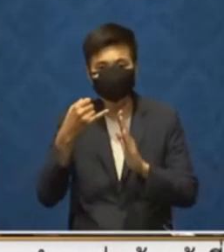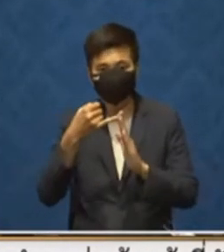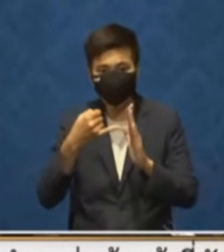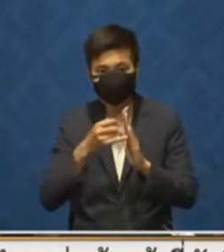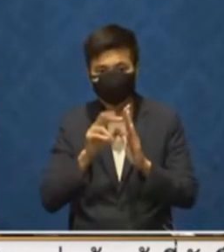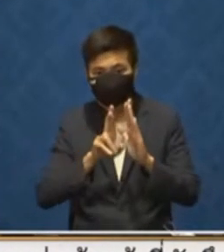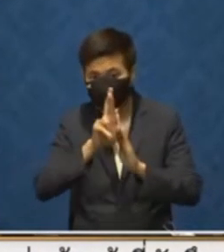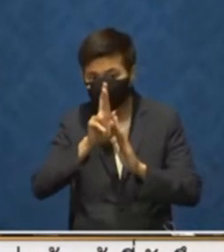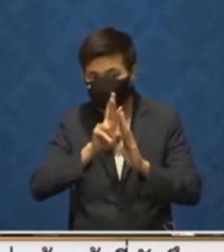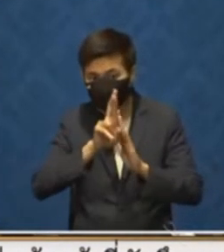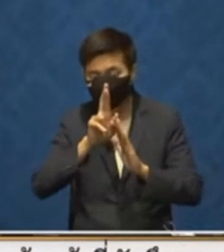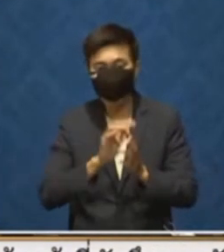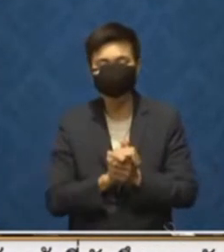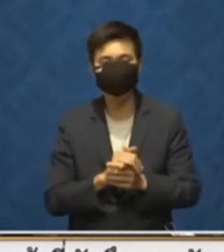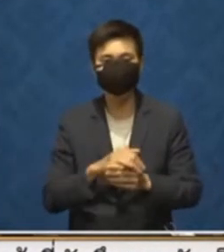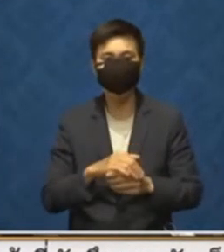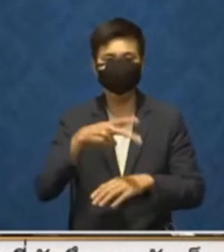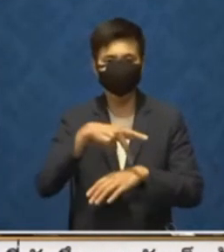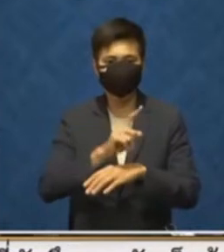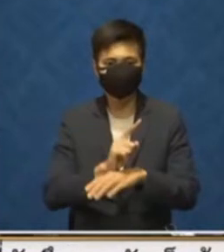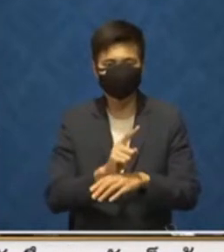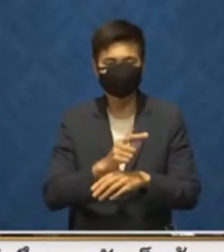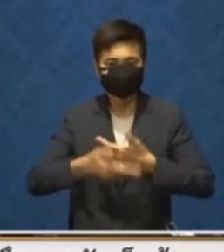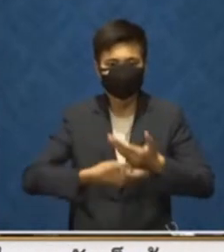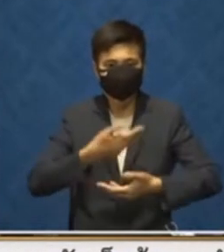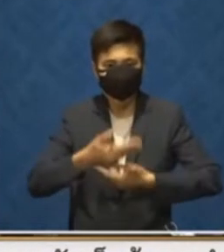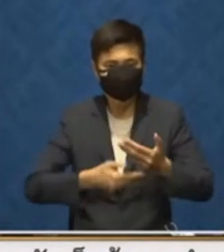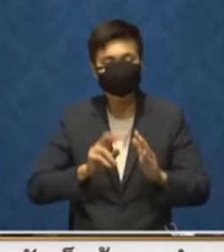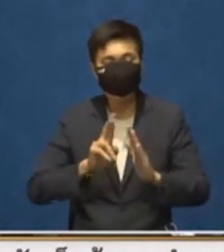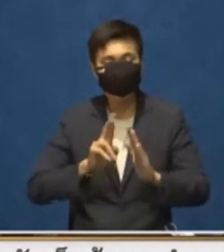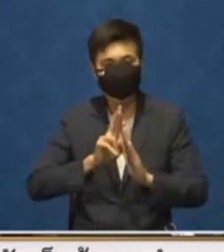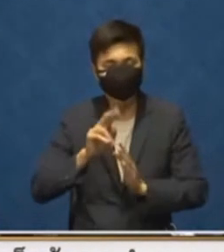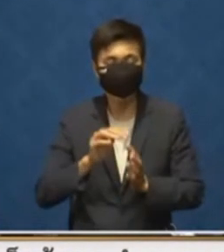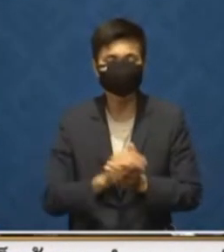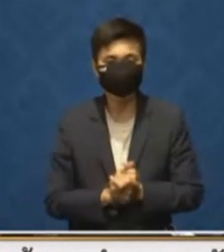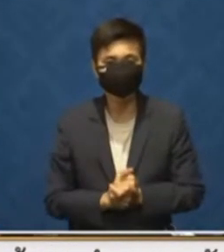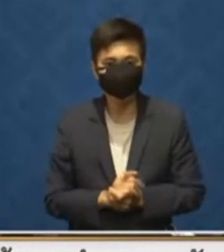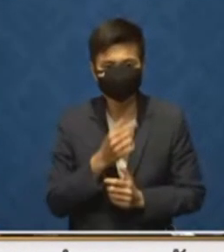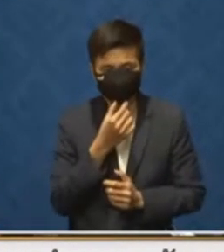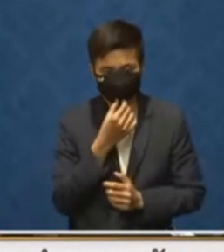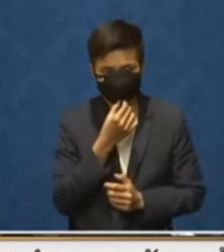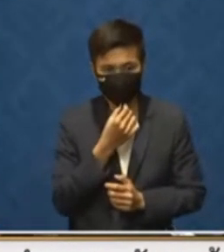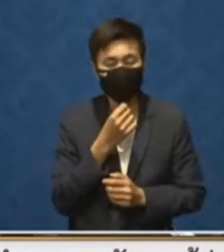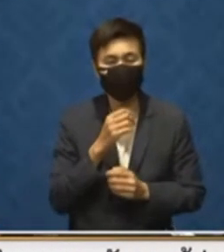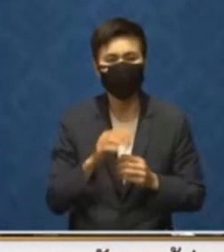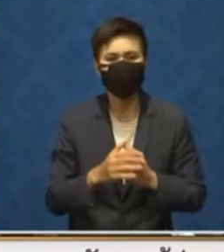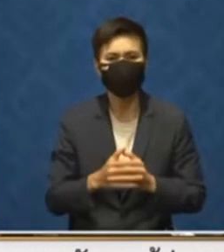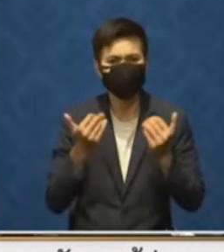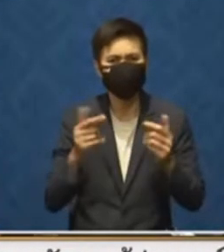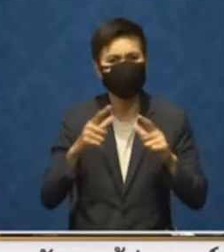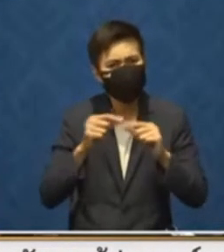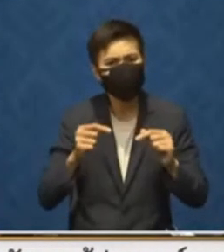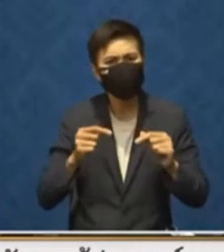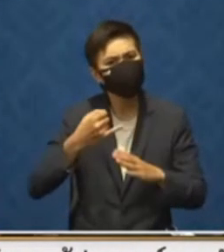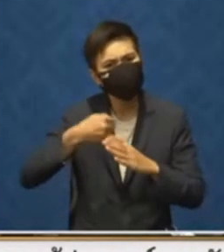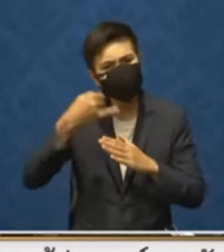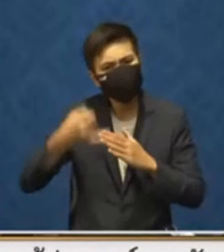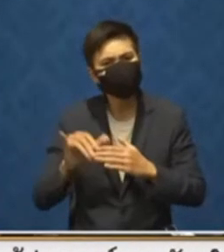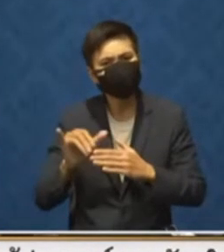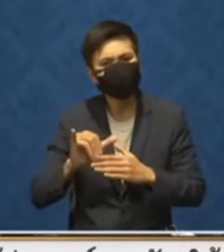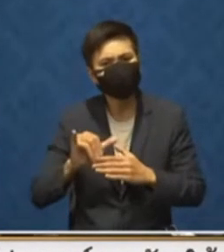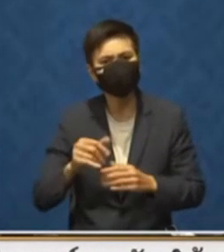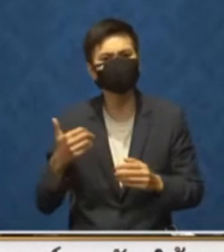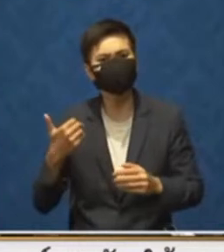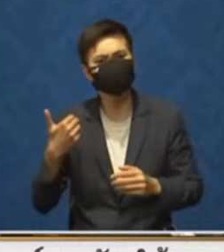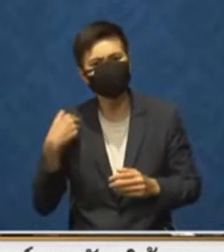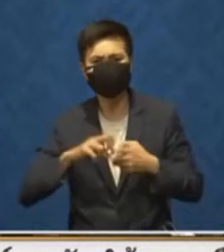แล้วถามอ๋อการค้าเชียงรายเนี่ยถามว่าคดีมันไม่จบอย่างนี้แล้วมันเป็นยังไงบ้างวันนี้